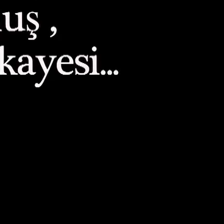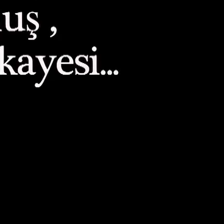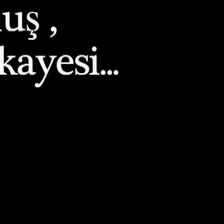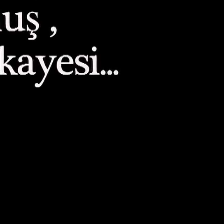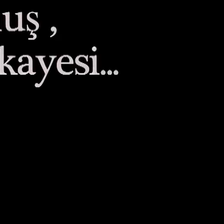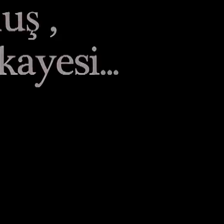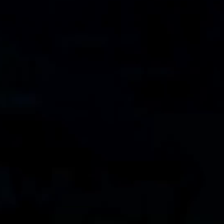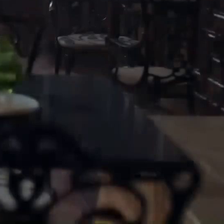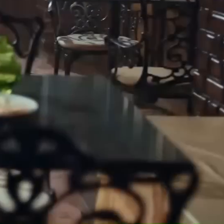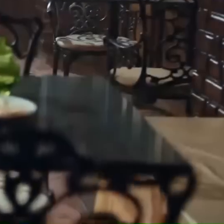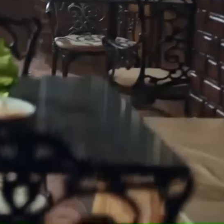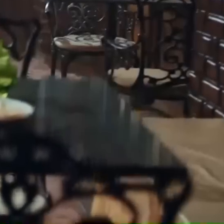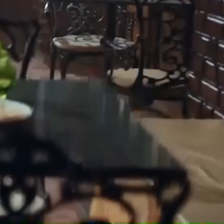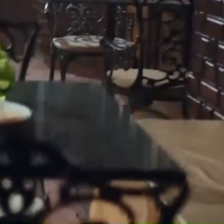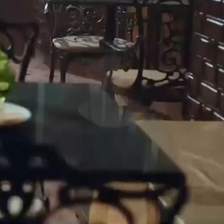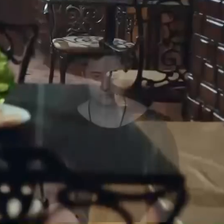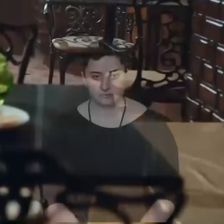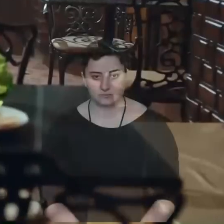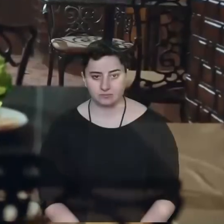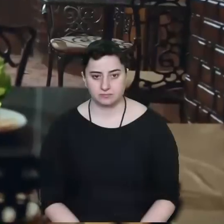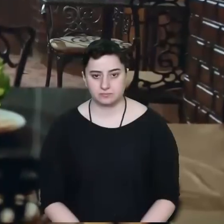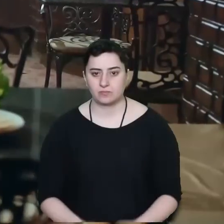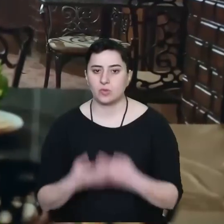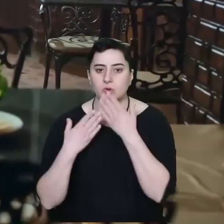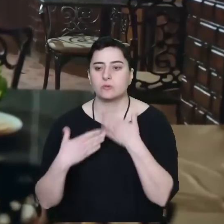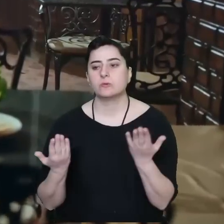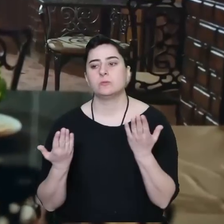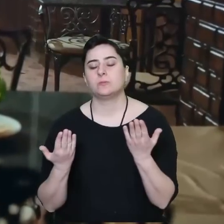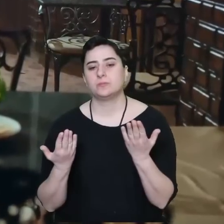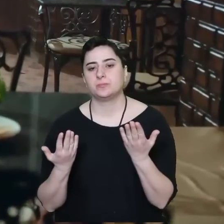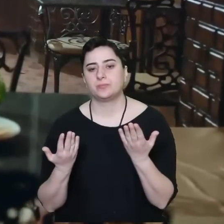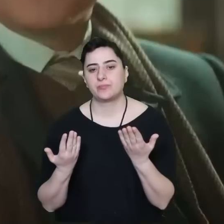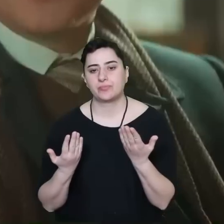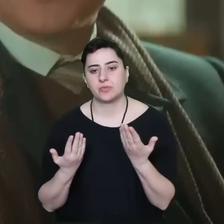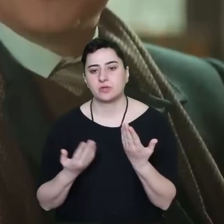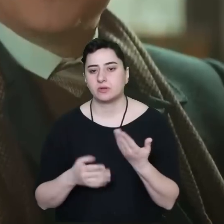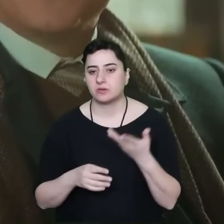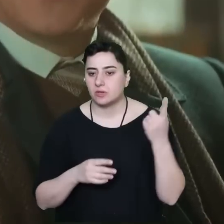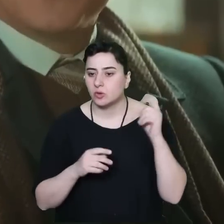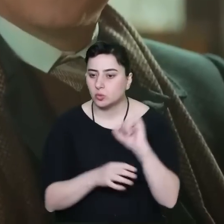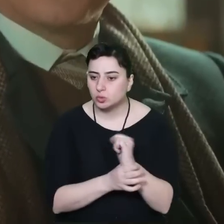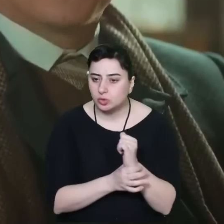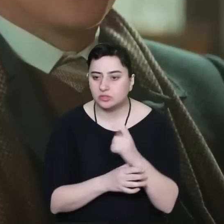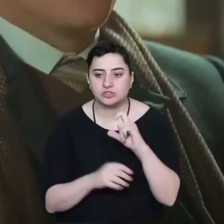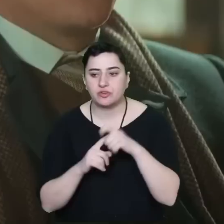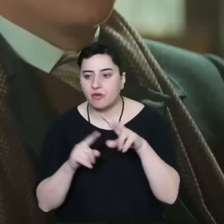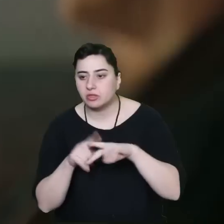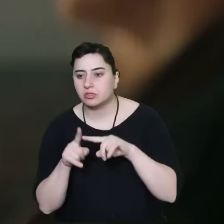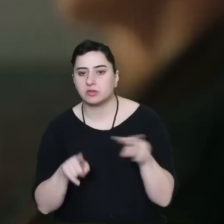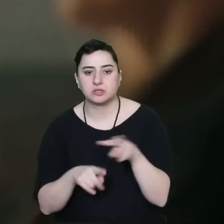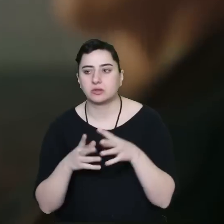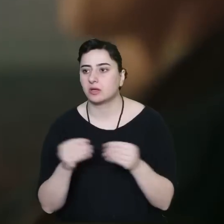Güzel Adam'ın hikayesi yazdı. 30. bölüm. Pastanedeler. Ne Celal Usta, ne de Cevat ortalarda